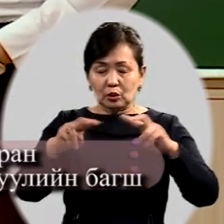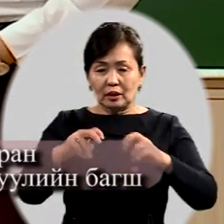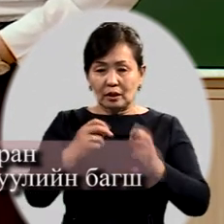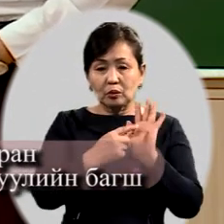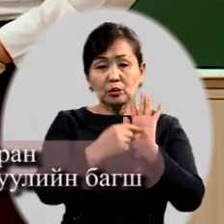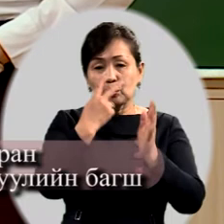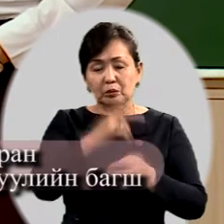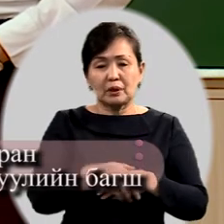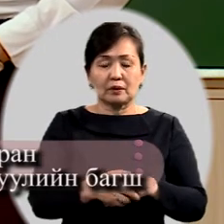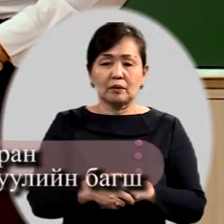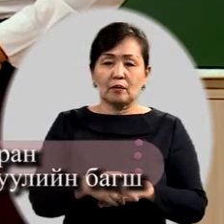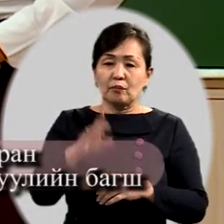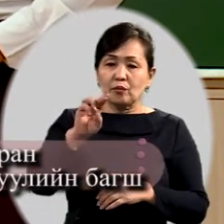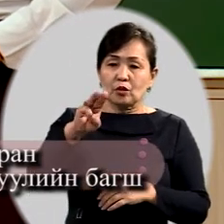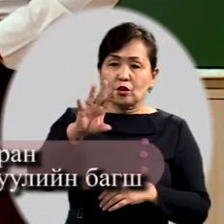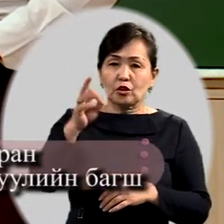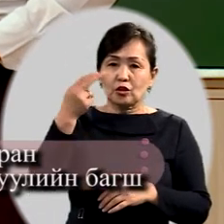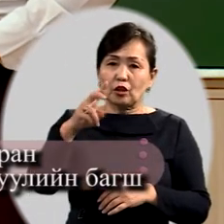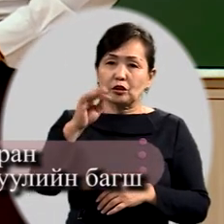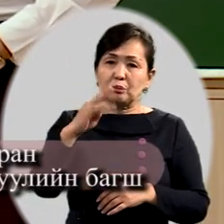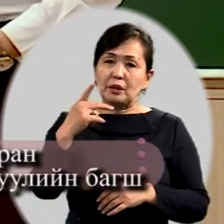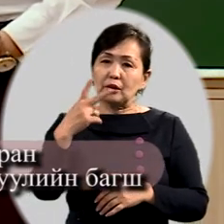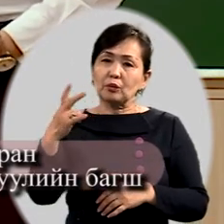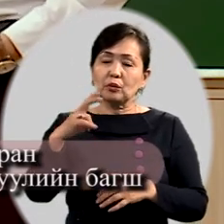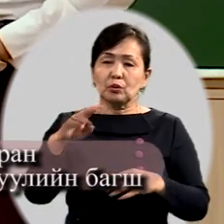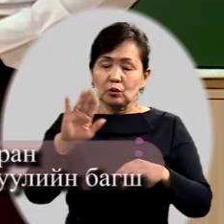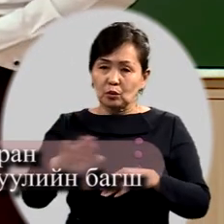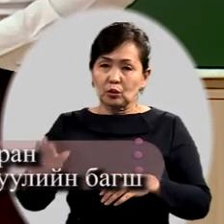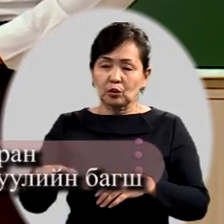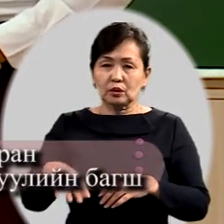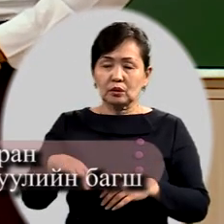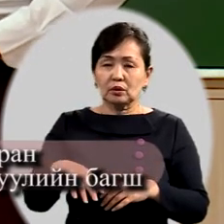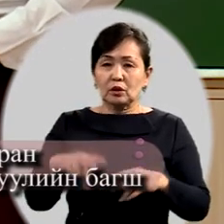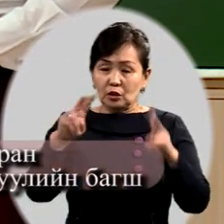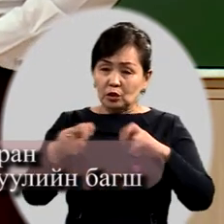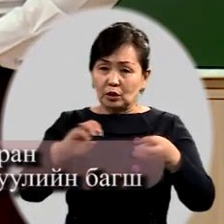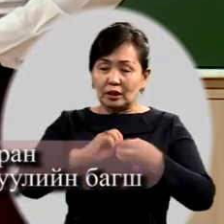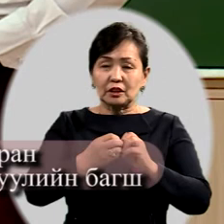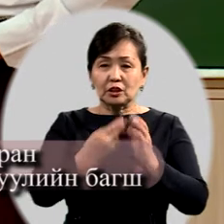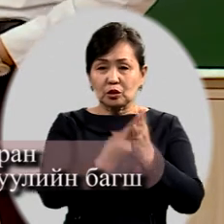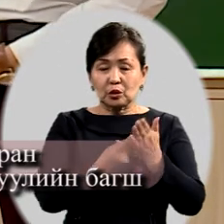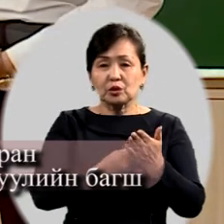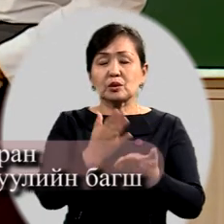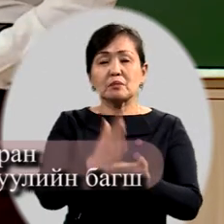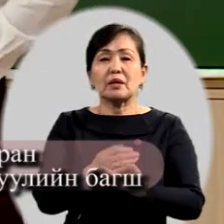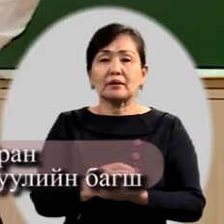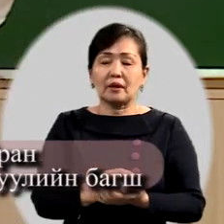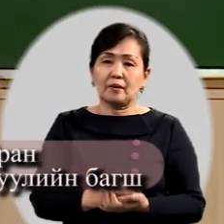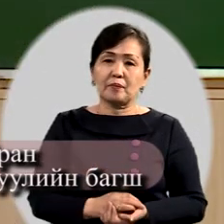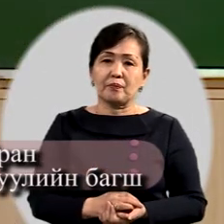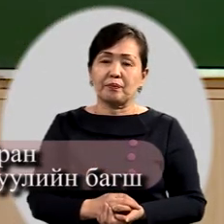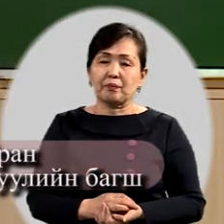тот билгүн билік төмендегідей зерттеулер арқылы өз суретін сызған екен. Мұнда